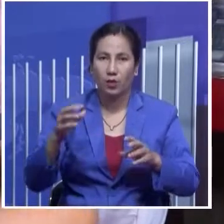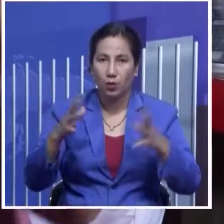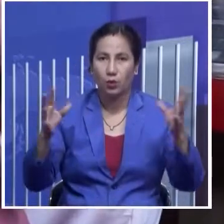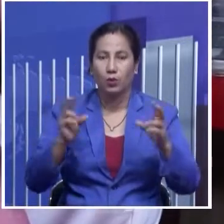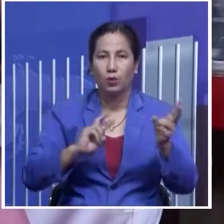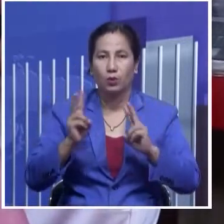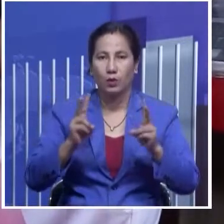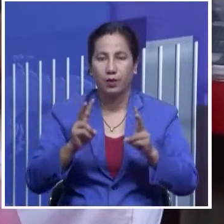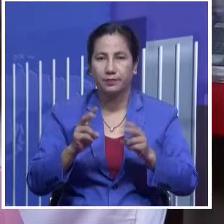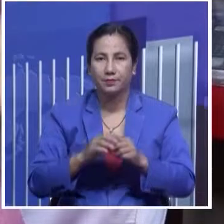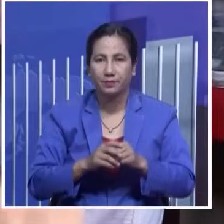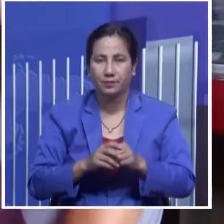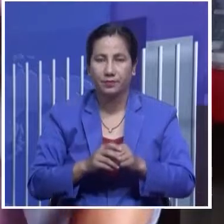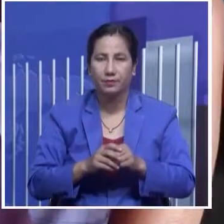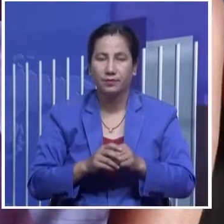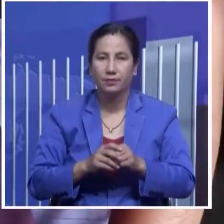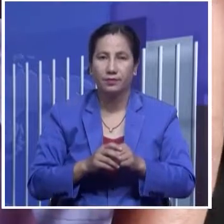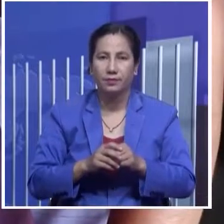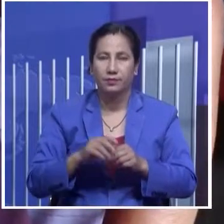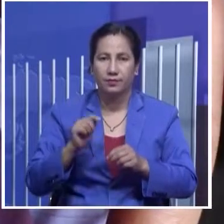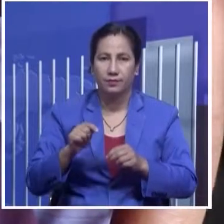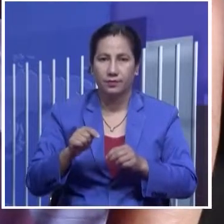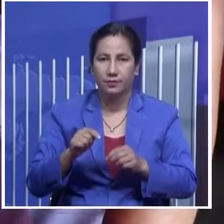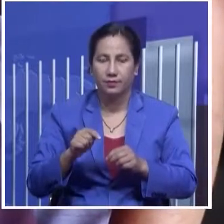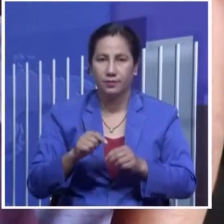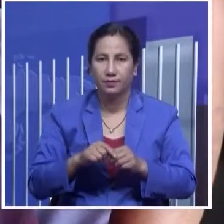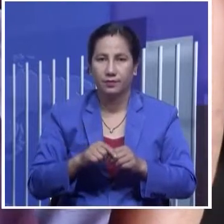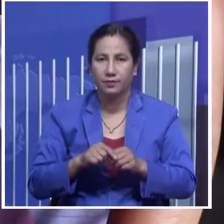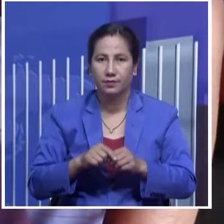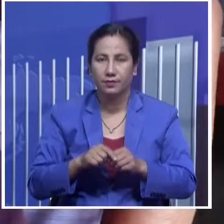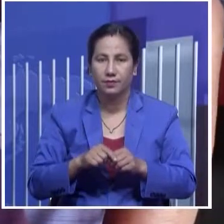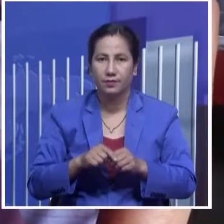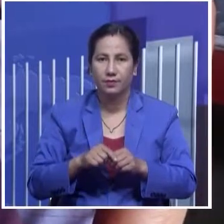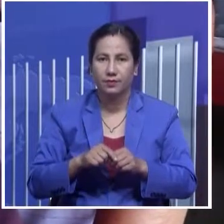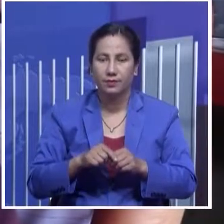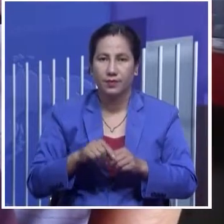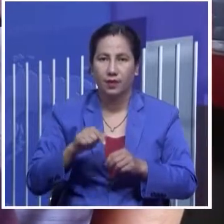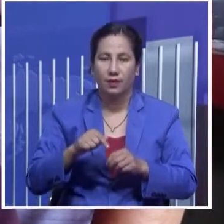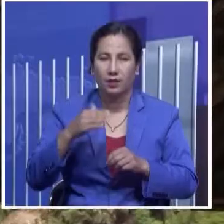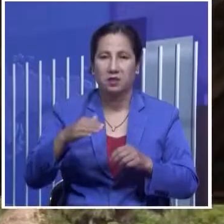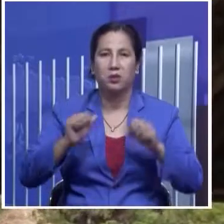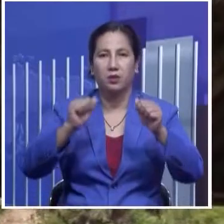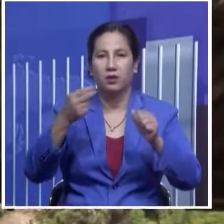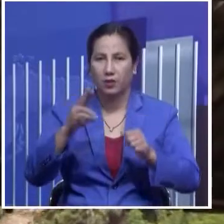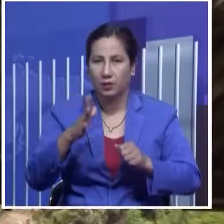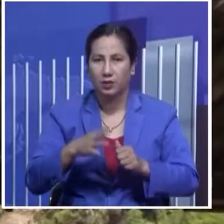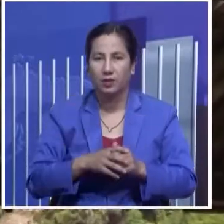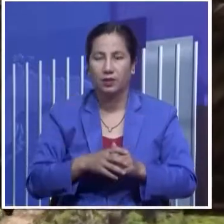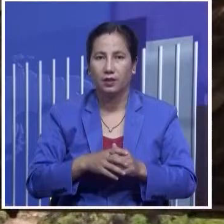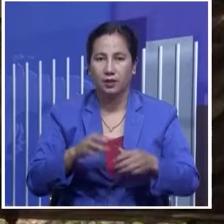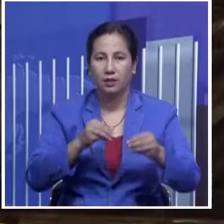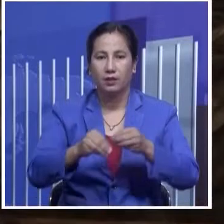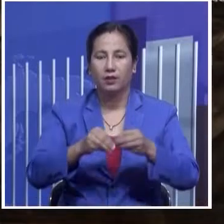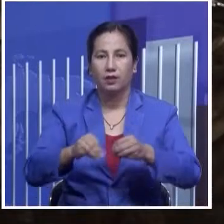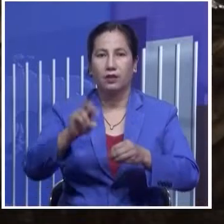एकचोटि नापजोक पनि भइसक्यो, अब यहाँ कटिङ पनि भयो हो, रोड पनि तलब पुगाइसकेको छ, तर अहिलेसम्म केही पहल भएको छैन। असार